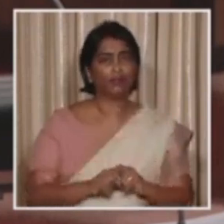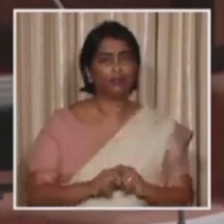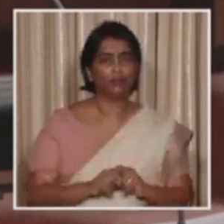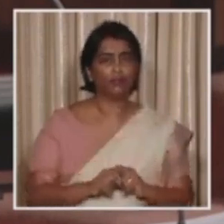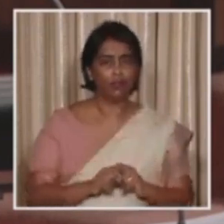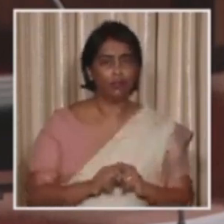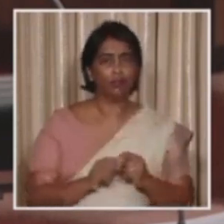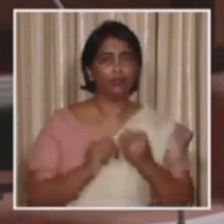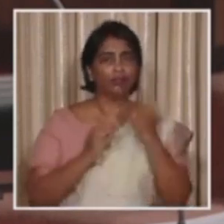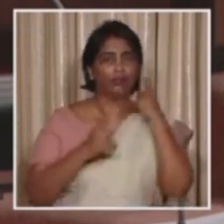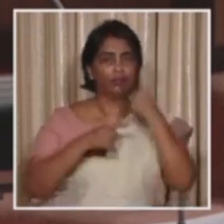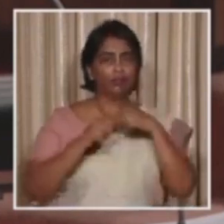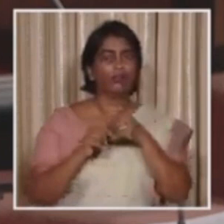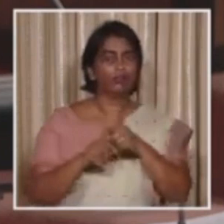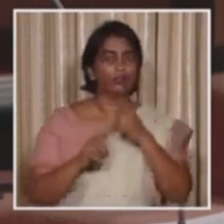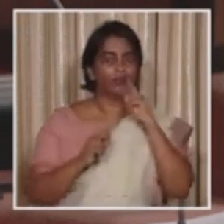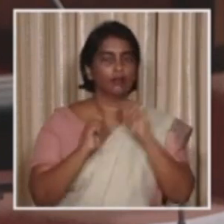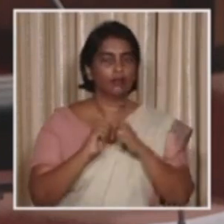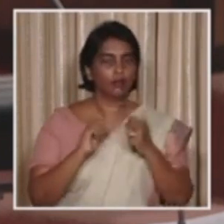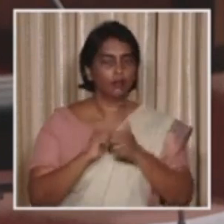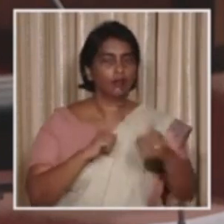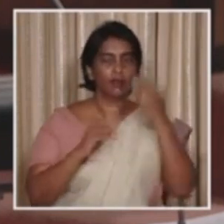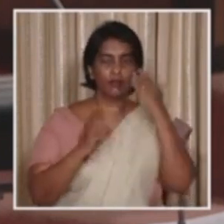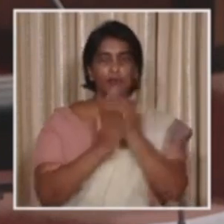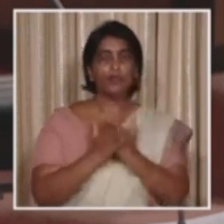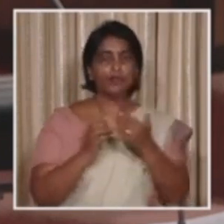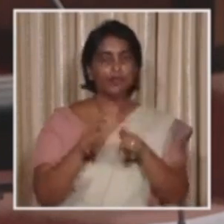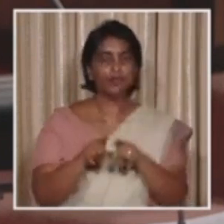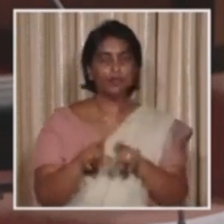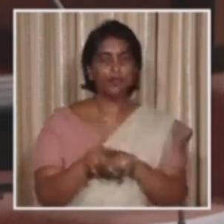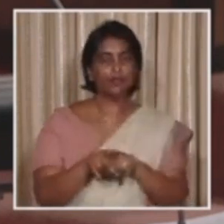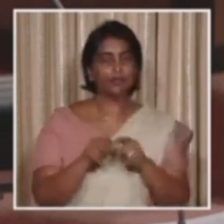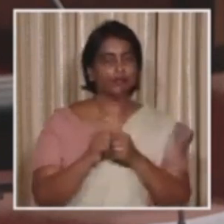என்ற நிபந்தனையையும் வைக்க வேண்டும் என்று இந்த கோரிக்கையை நான்